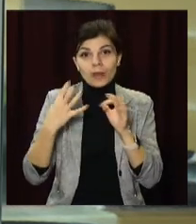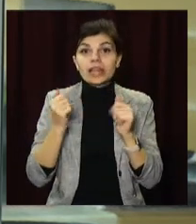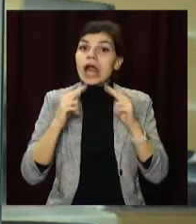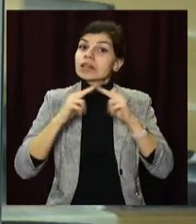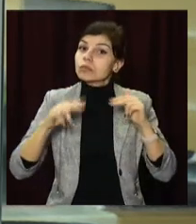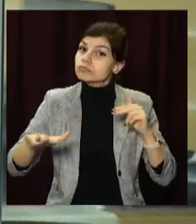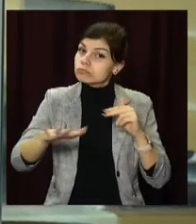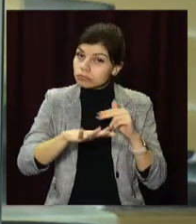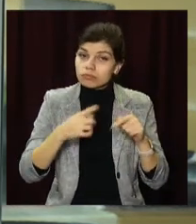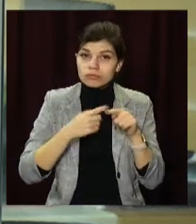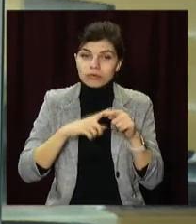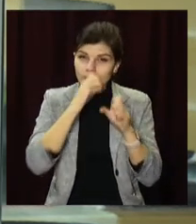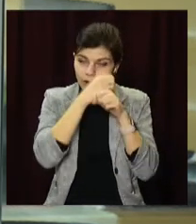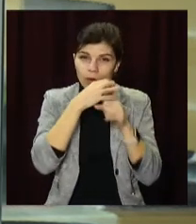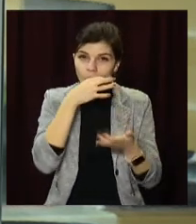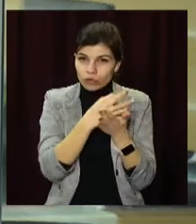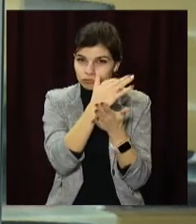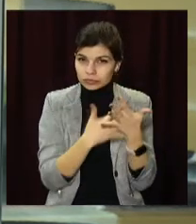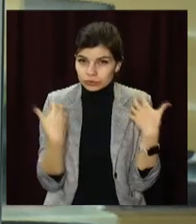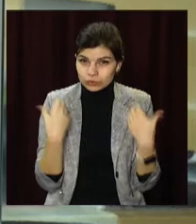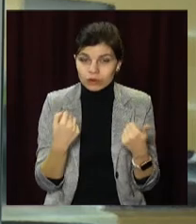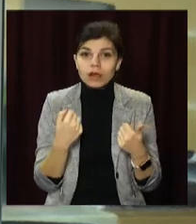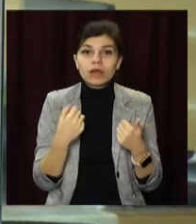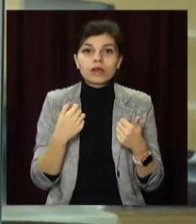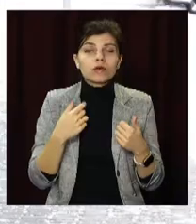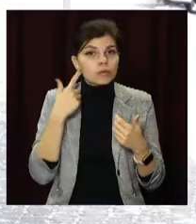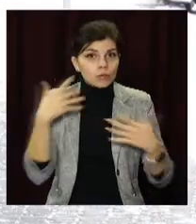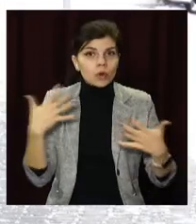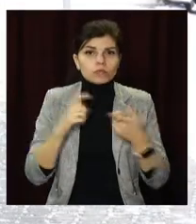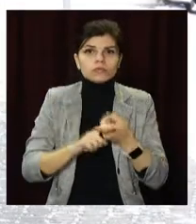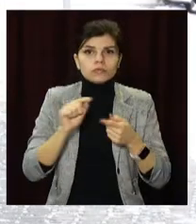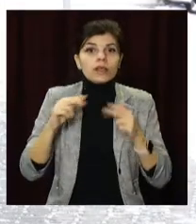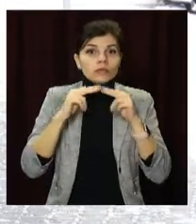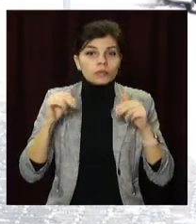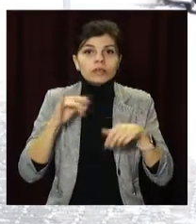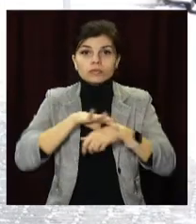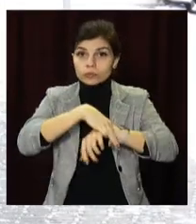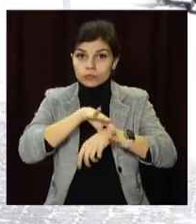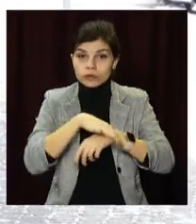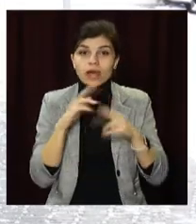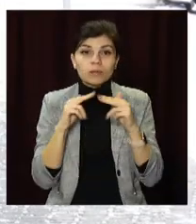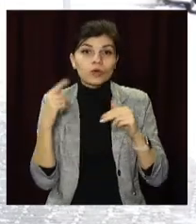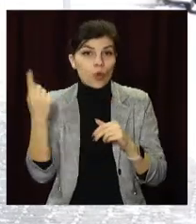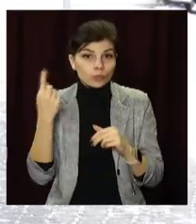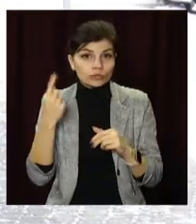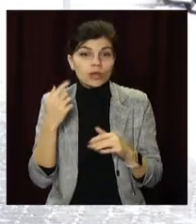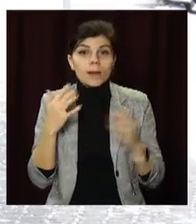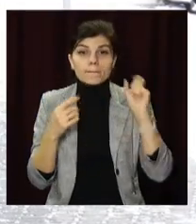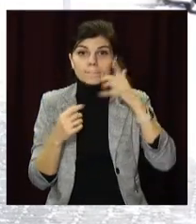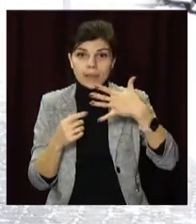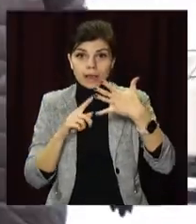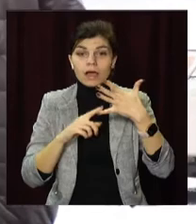центру. В антилідерах за кількістю заражених Дніпро та Павлоград. Дніпропетровська область у п'ятірці регіонів, де за добу діагностували найбільше